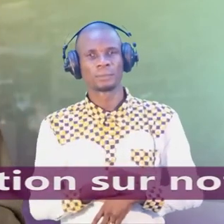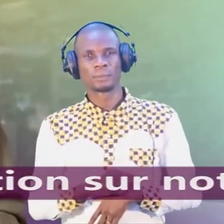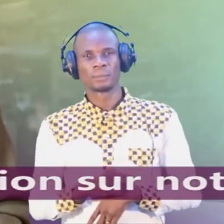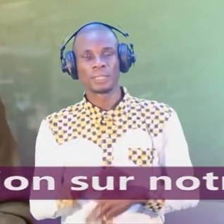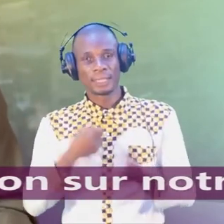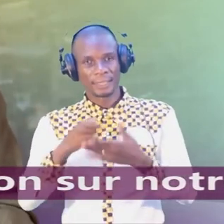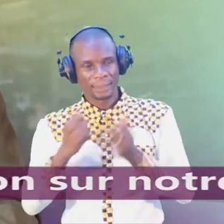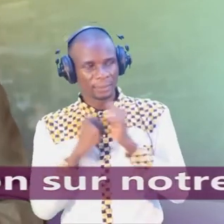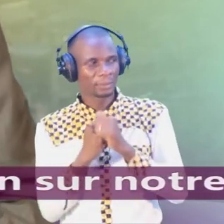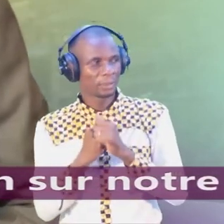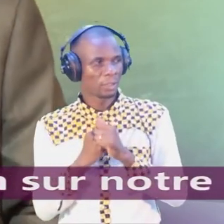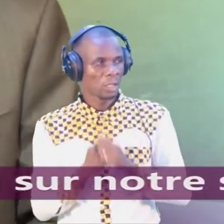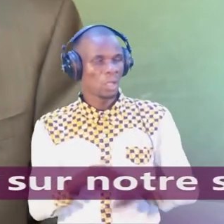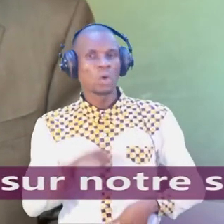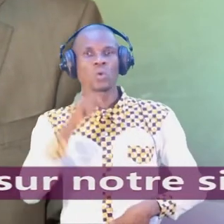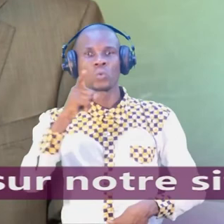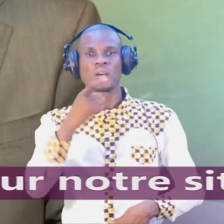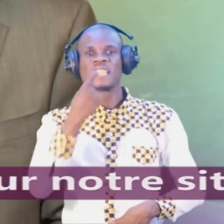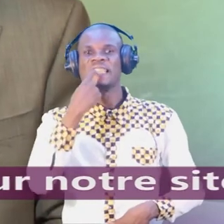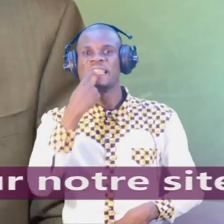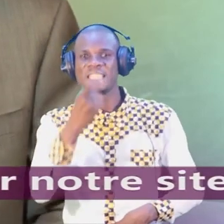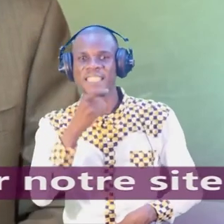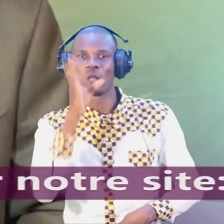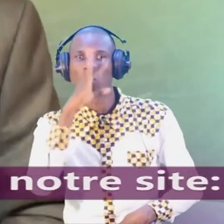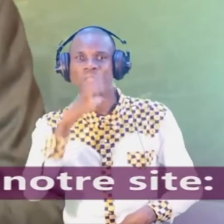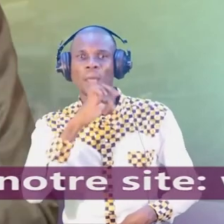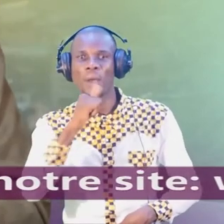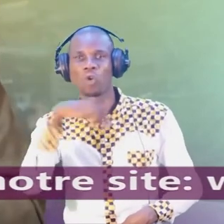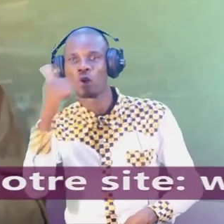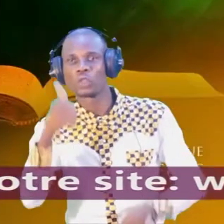Amri ya tisa inasema tuseme ukweli.